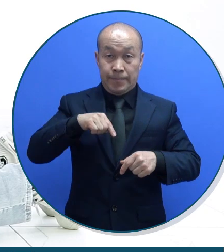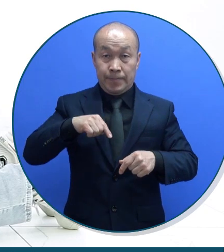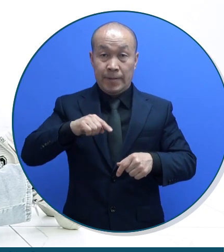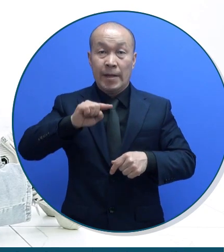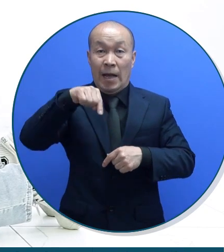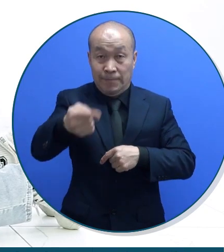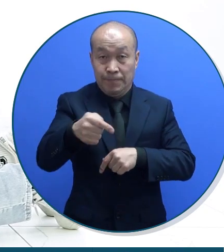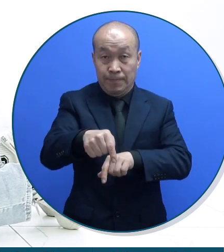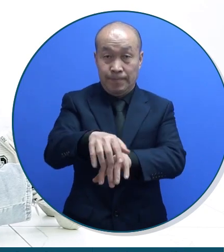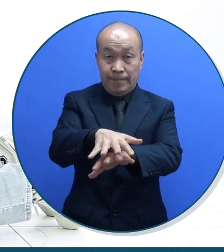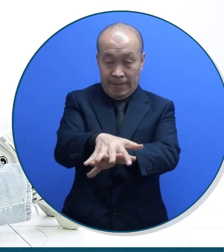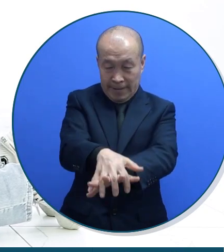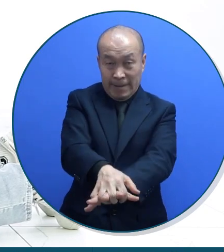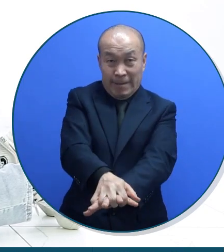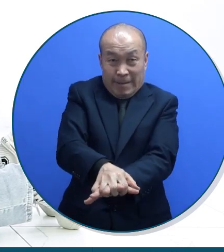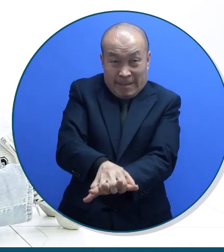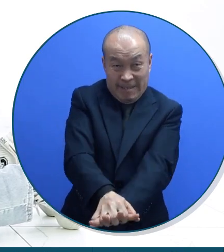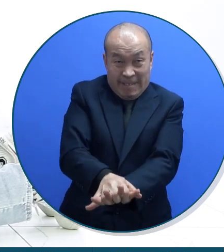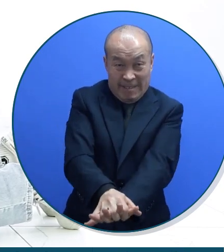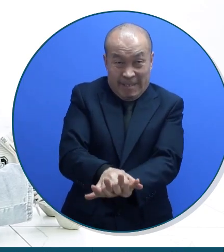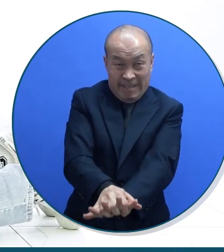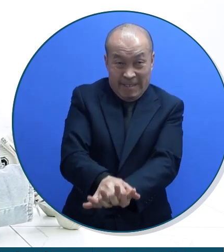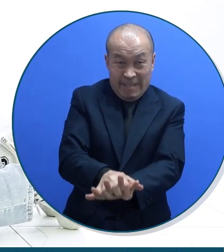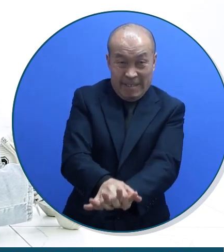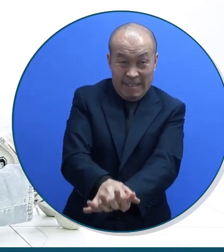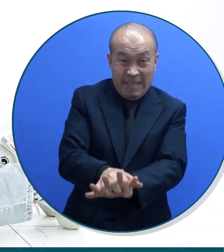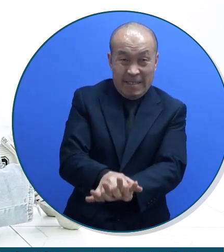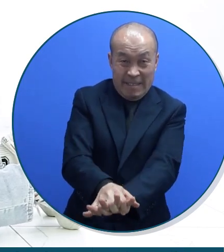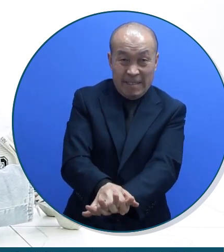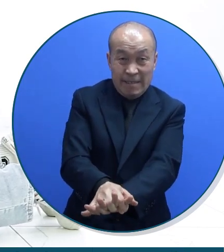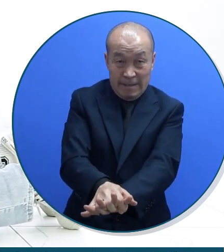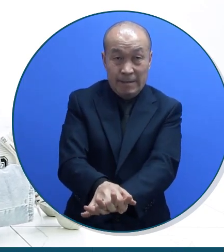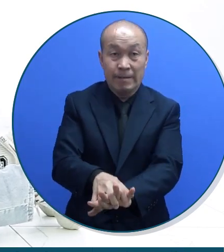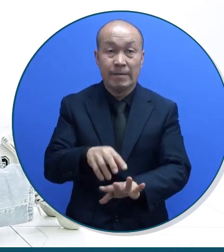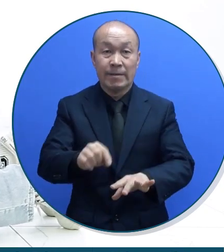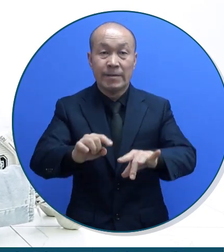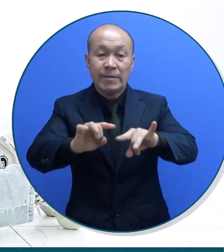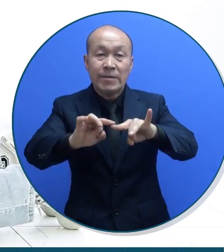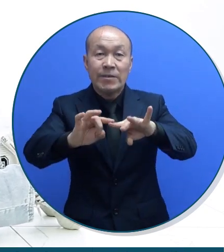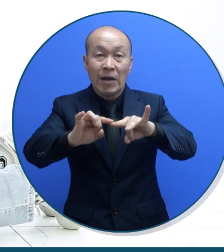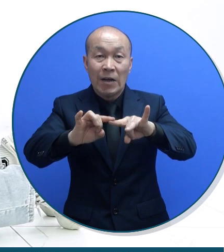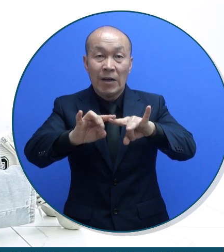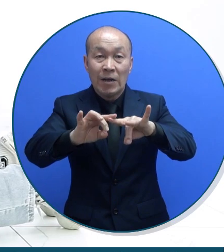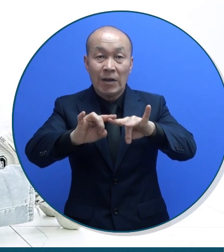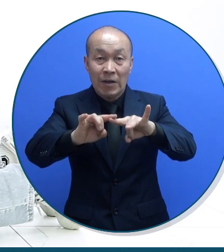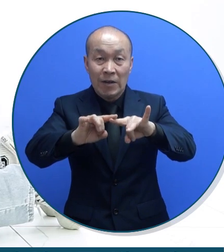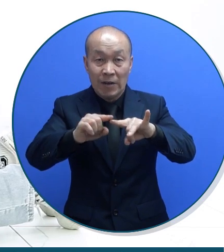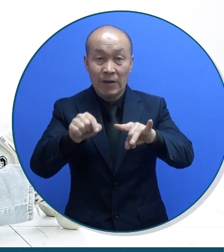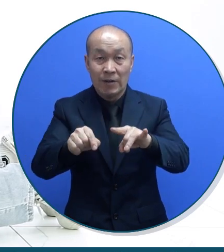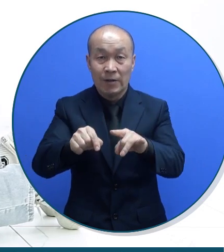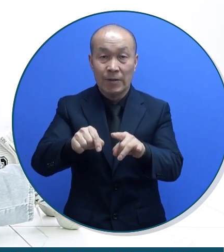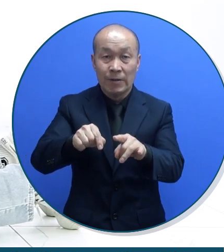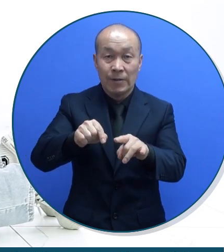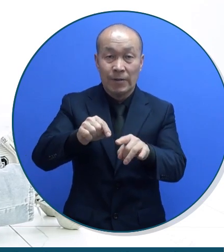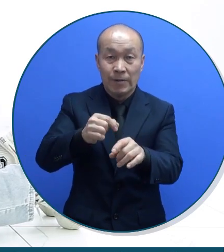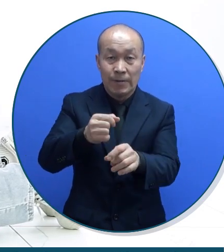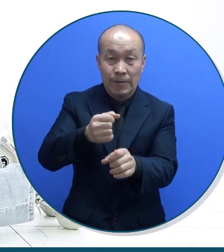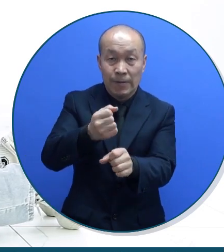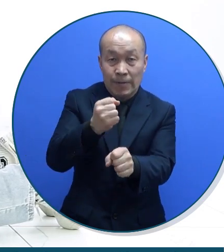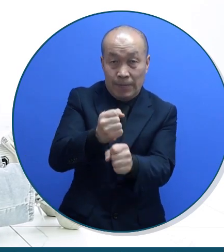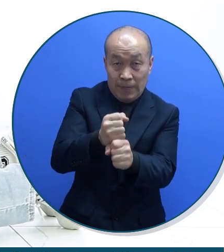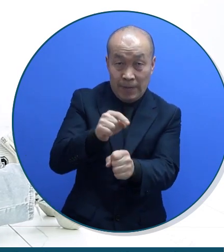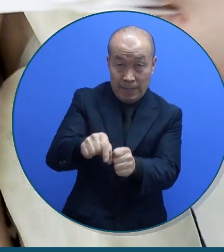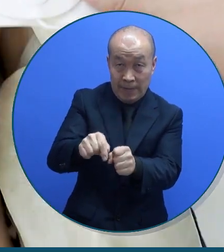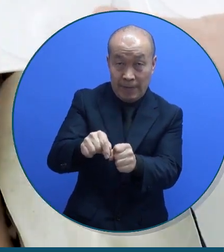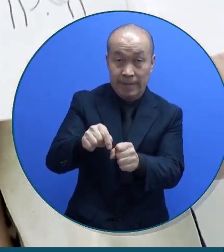합니다. 효과적인 정기적 충격을 만들어낼 수 있으니 가슴 압박은 절대 멈추지 않도록